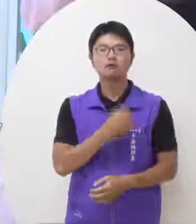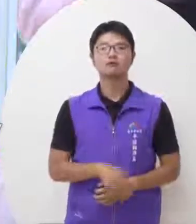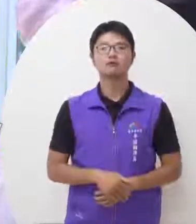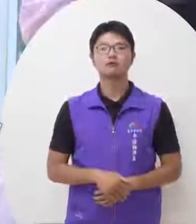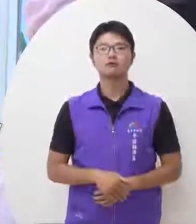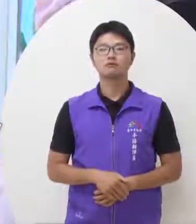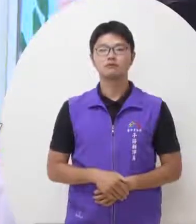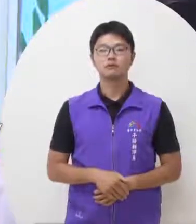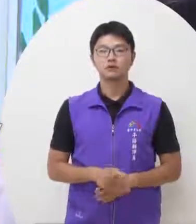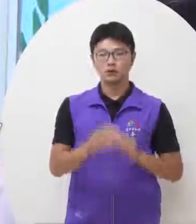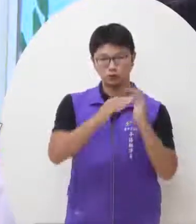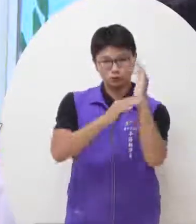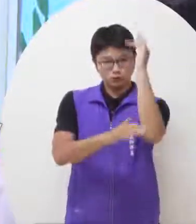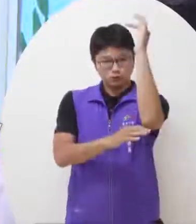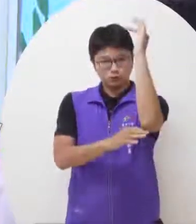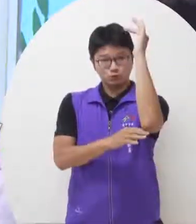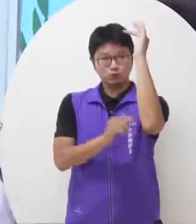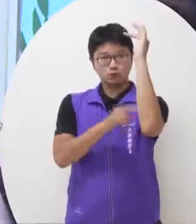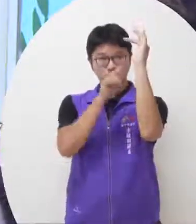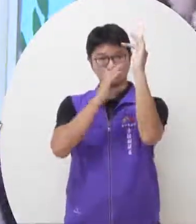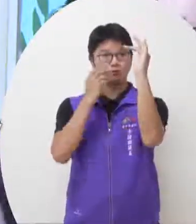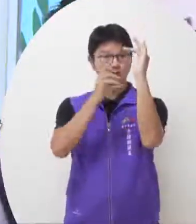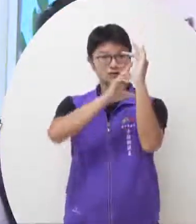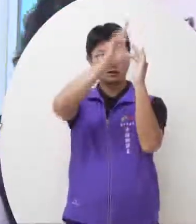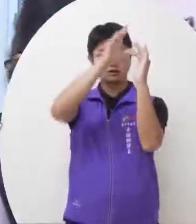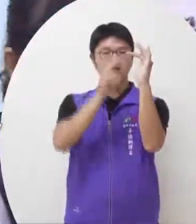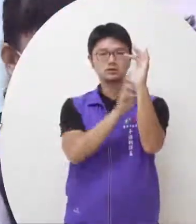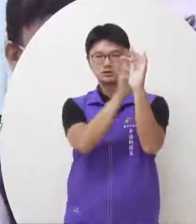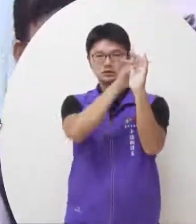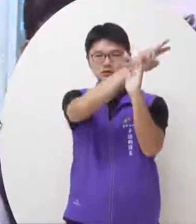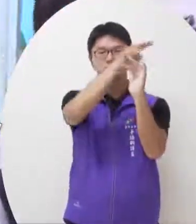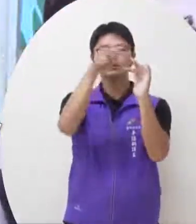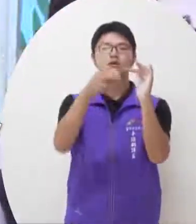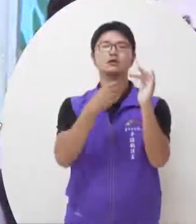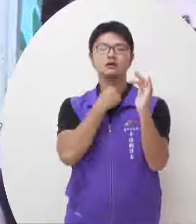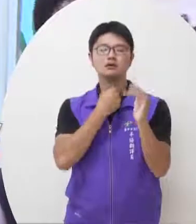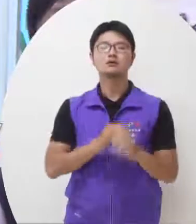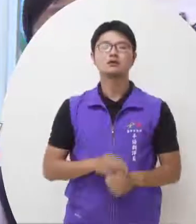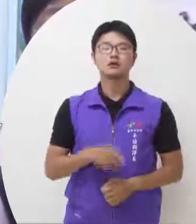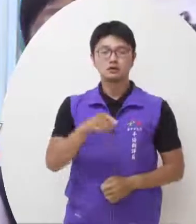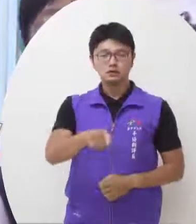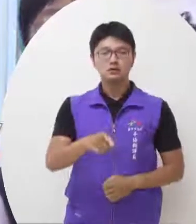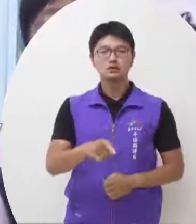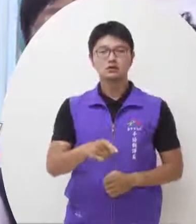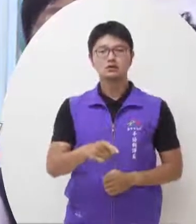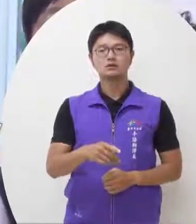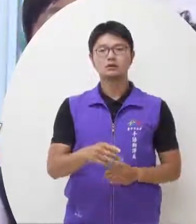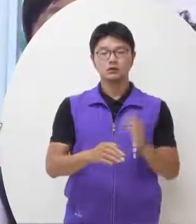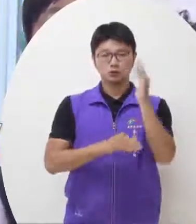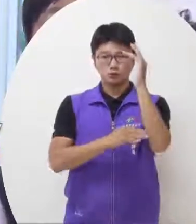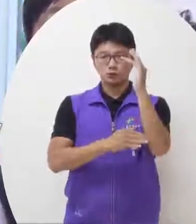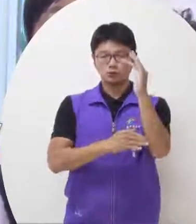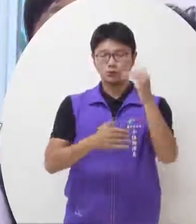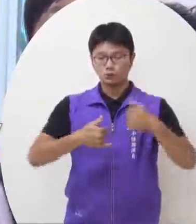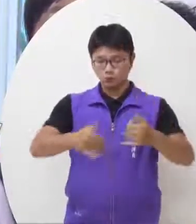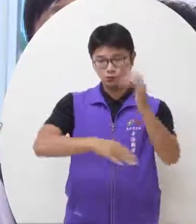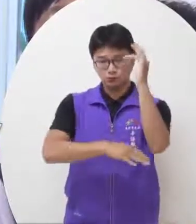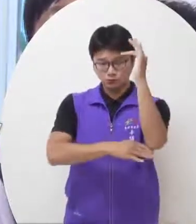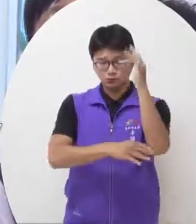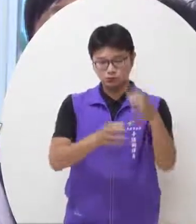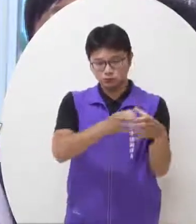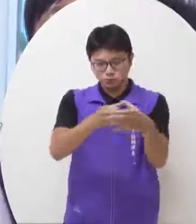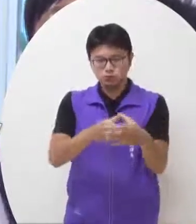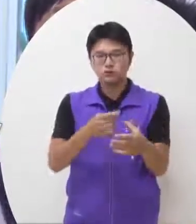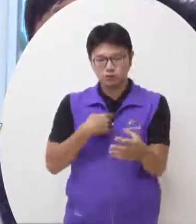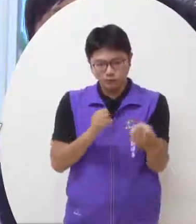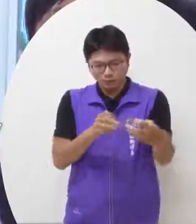枝路市，好。因为我们互助团体已经沟通好了，没有什么问题，所以感谢我们市府团体、我们市